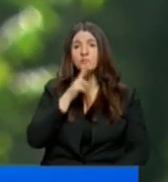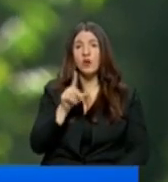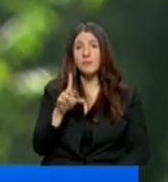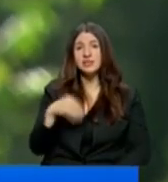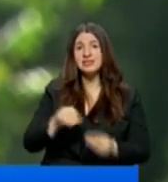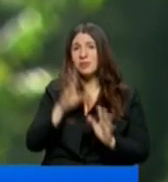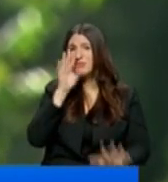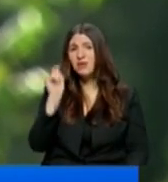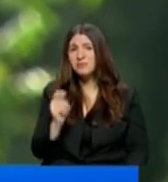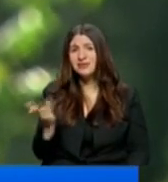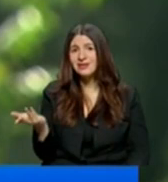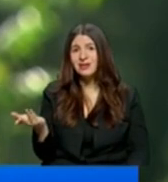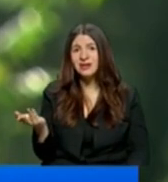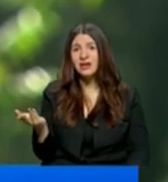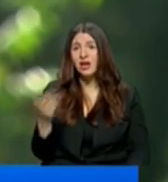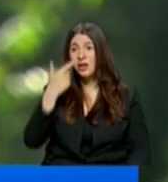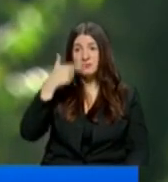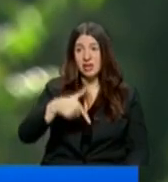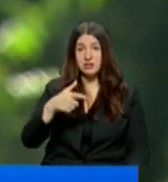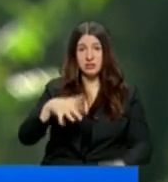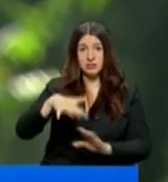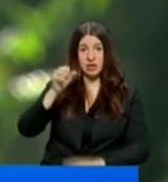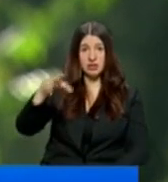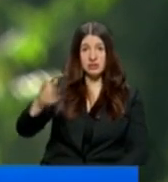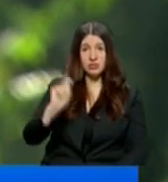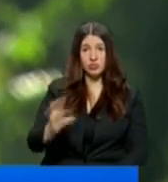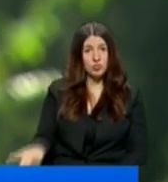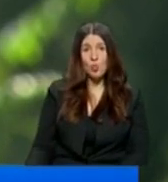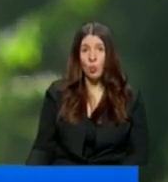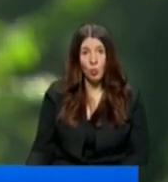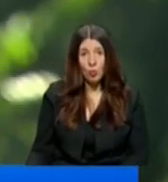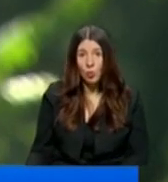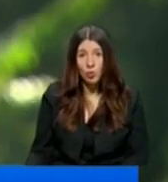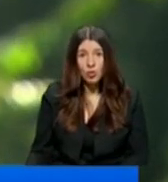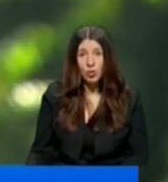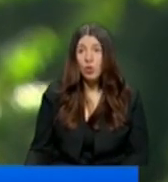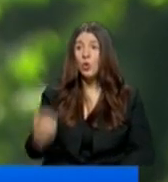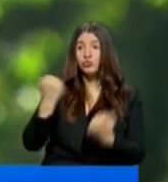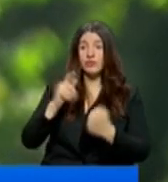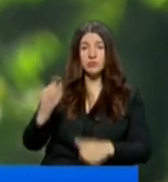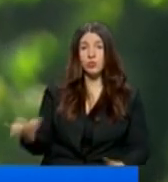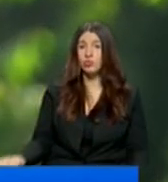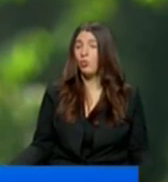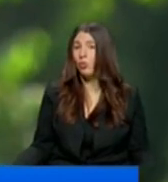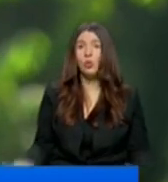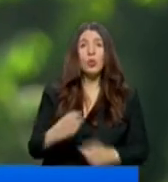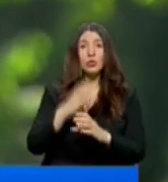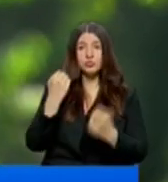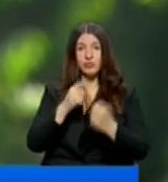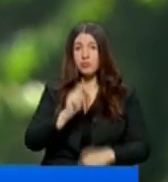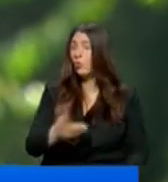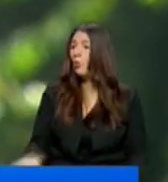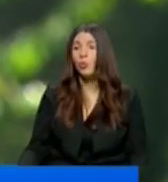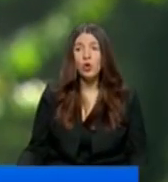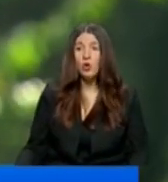%315 zammı kim yaptı? Akaryakıt bayisi mi yaptı? Hayır. Şoför mü yaptı? Hayır. Otobüs şoförü mü yaptı?